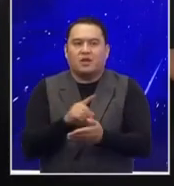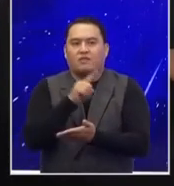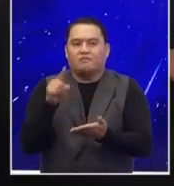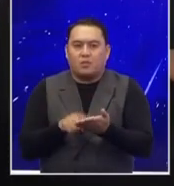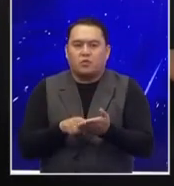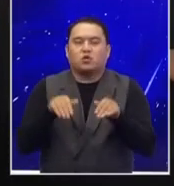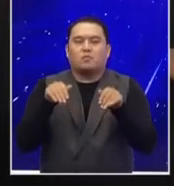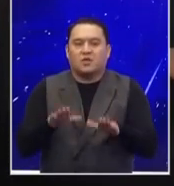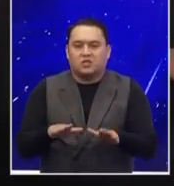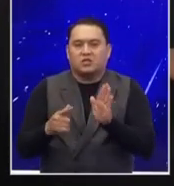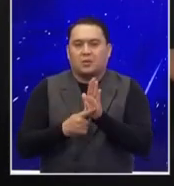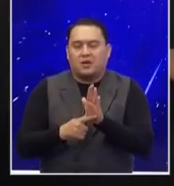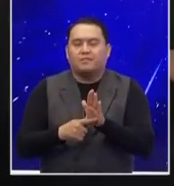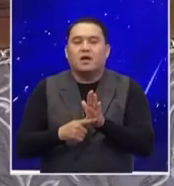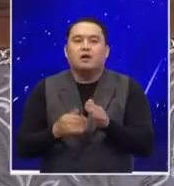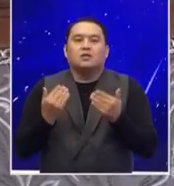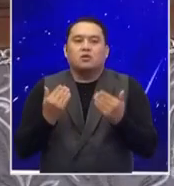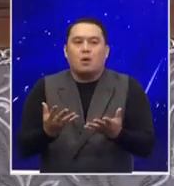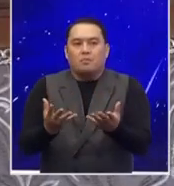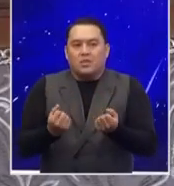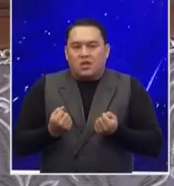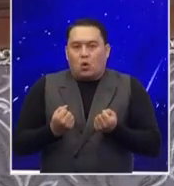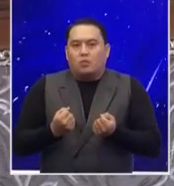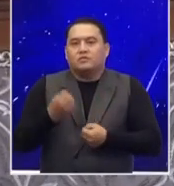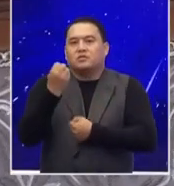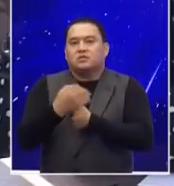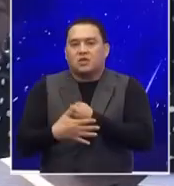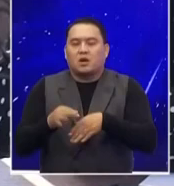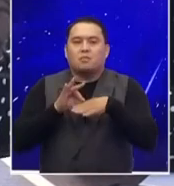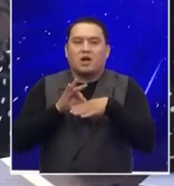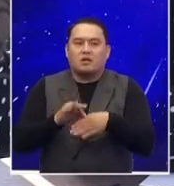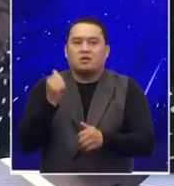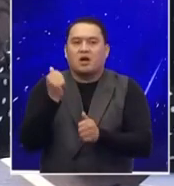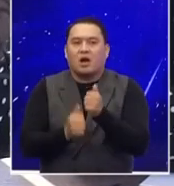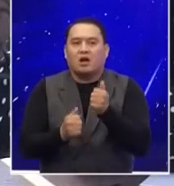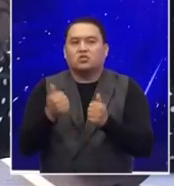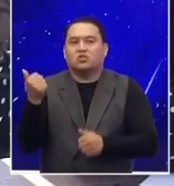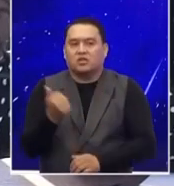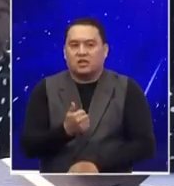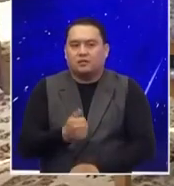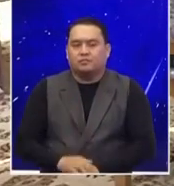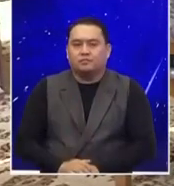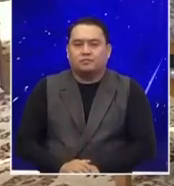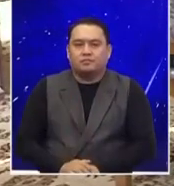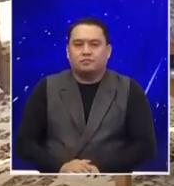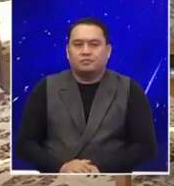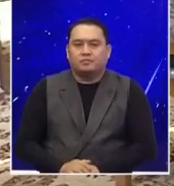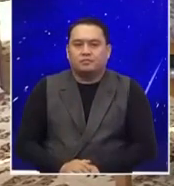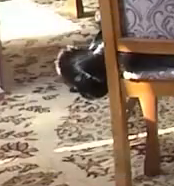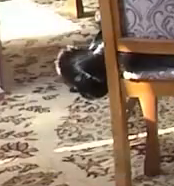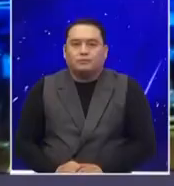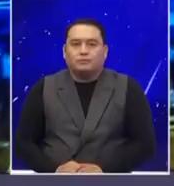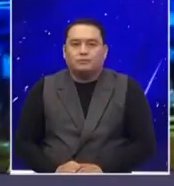решены на месте. Стоит отметить, что такие приемы граждан в центре ЖНЯ проводятся еженедельно. Надежда Белова, Абзал Нусипов, телеканал